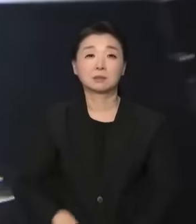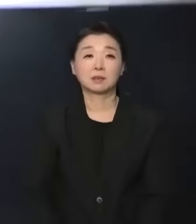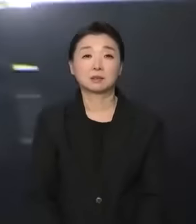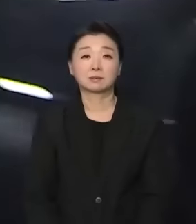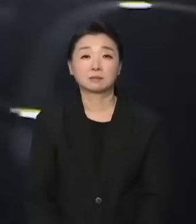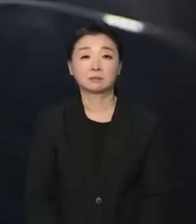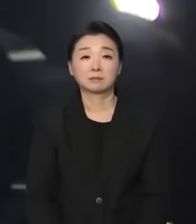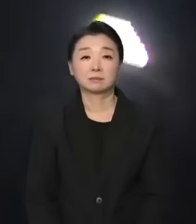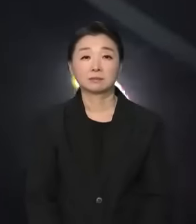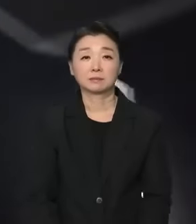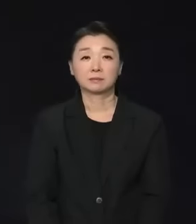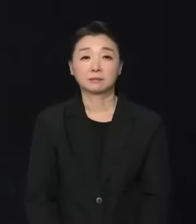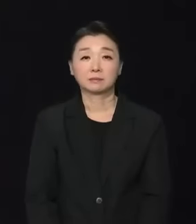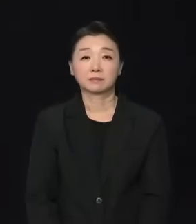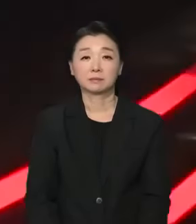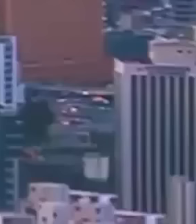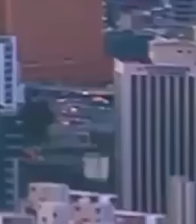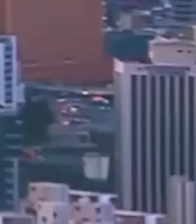JTBC 조혜연입니다.